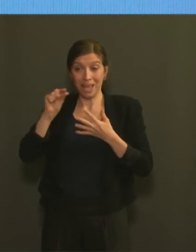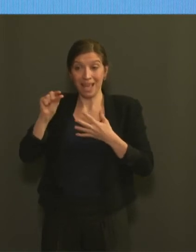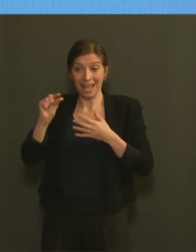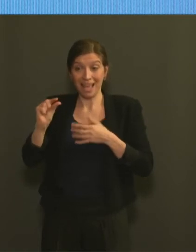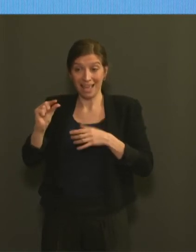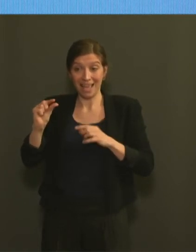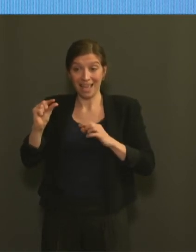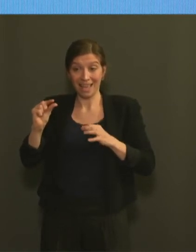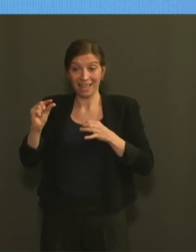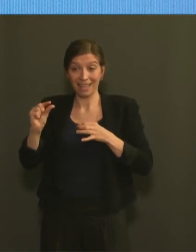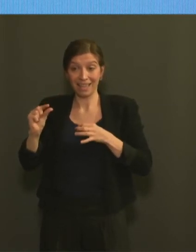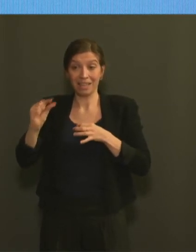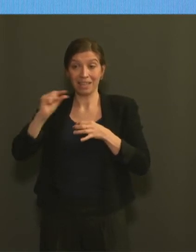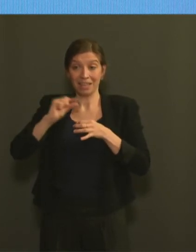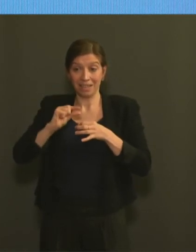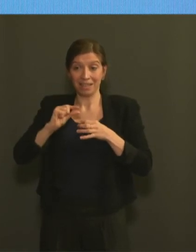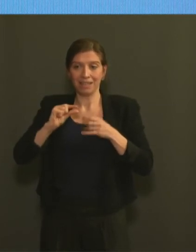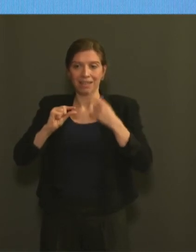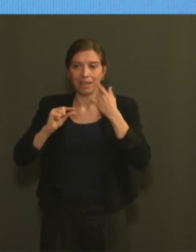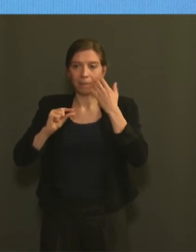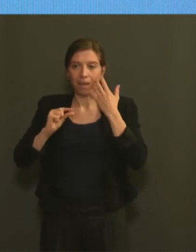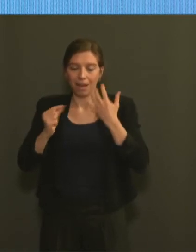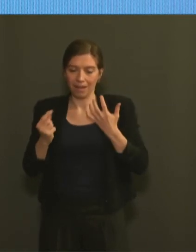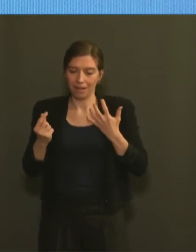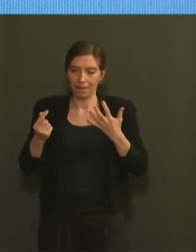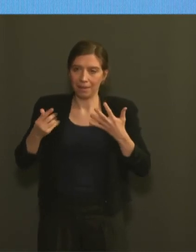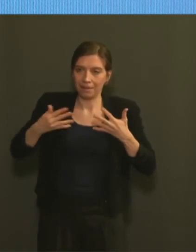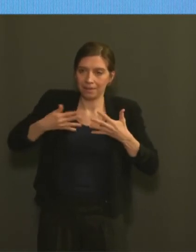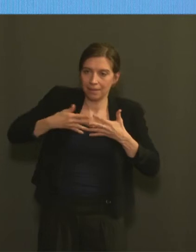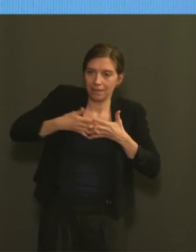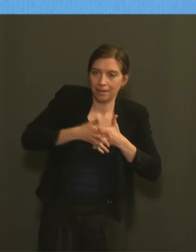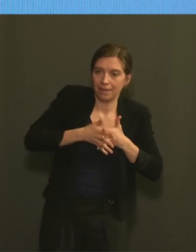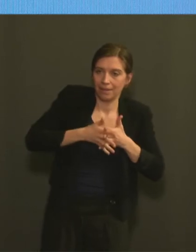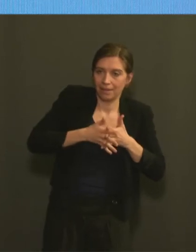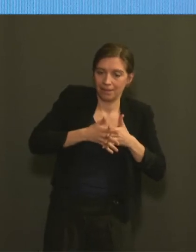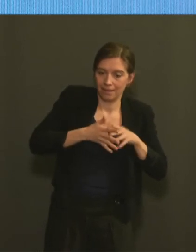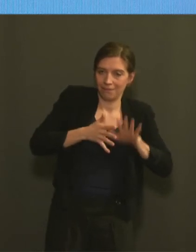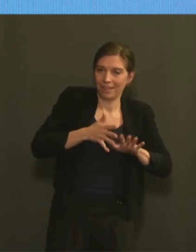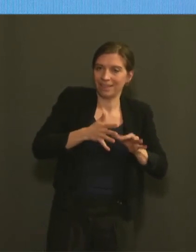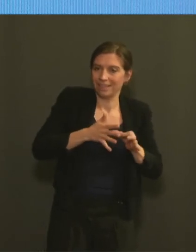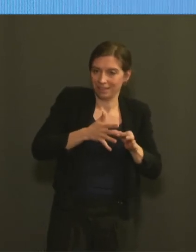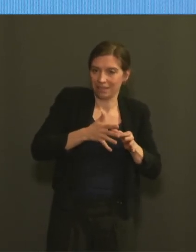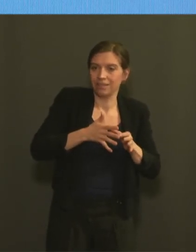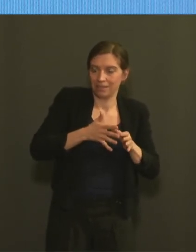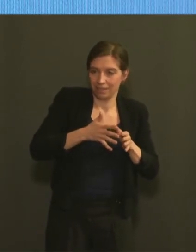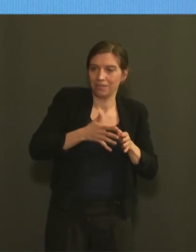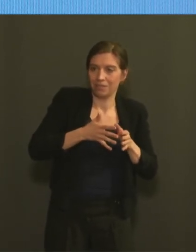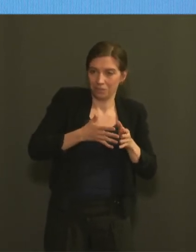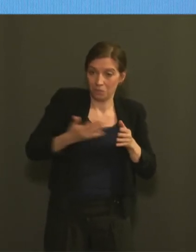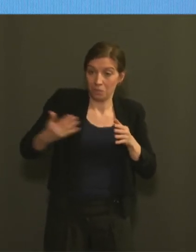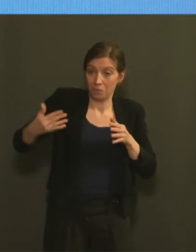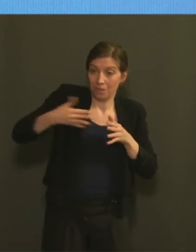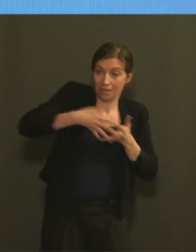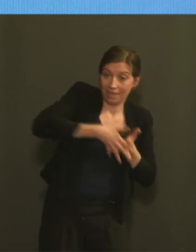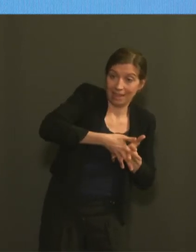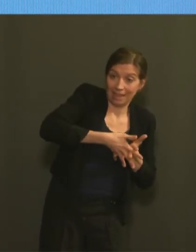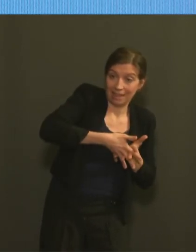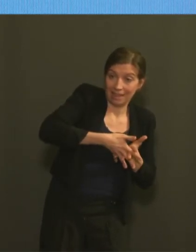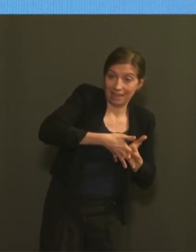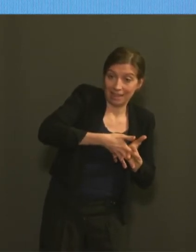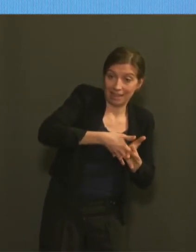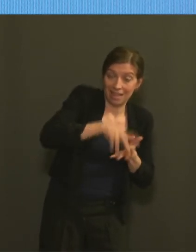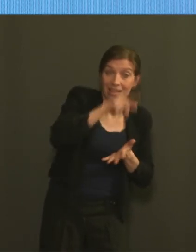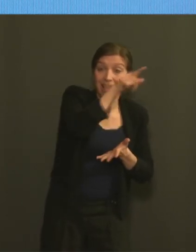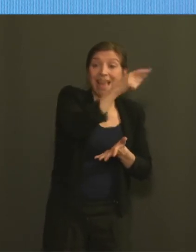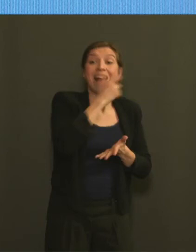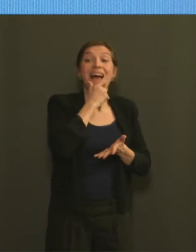basis for computer simula six zones tribales qu'une scène voire des virus variante réseau